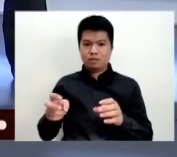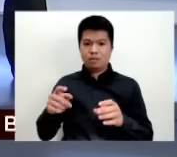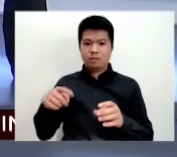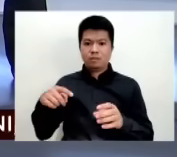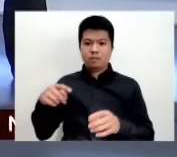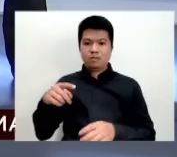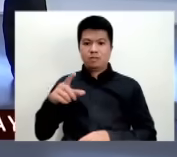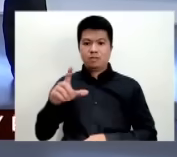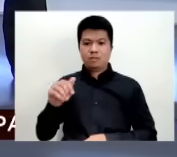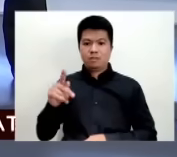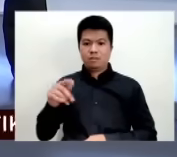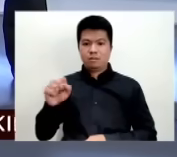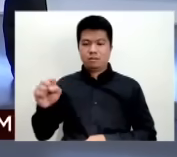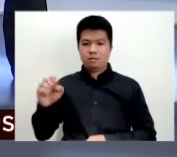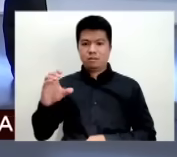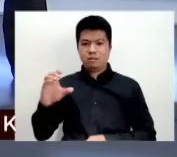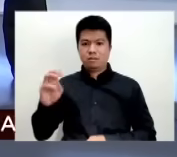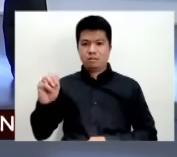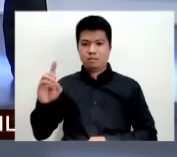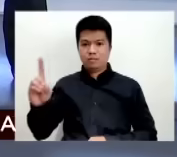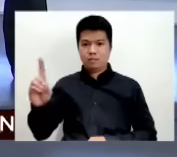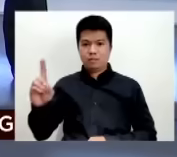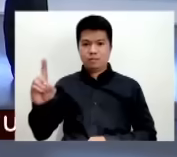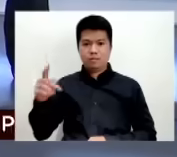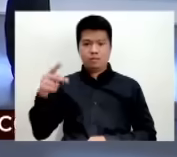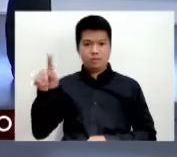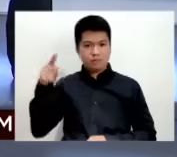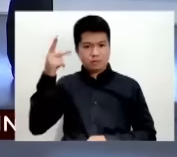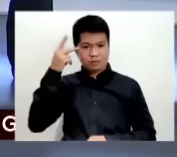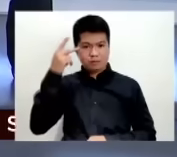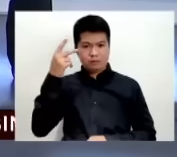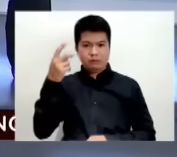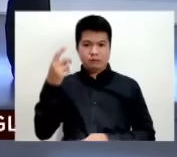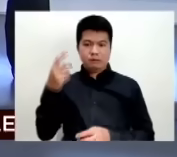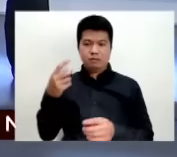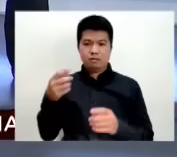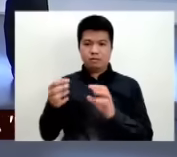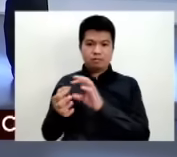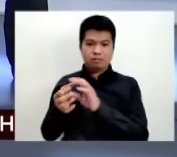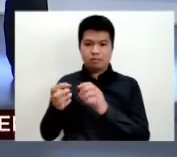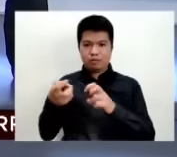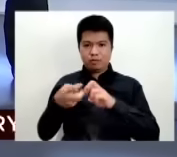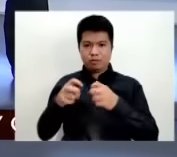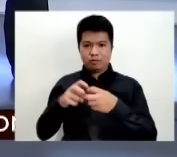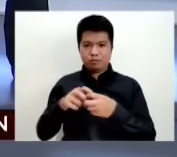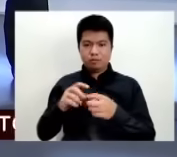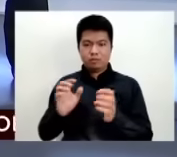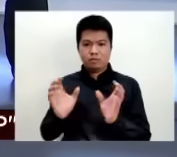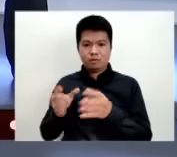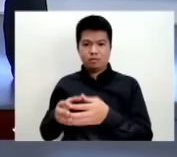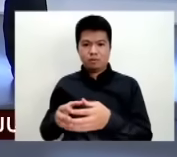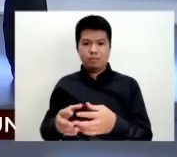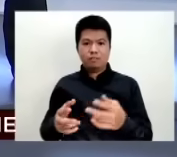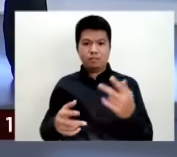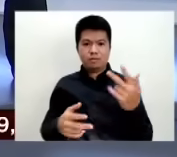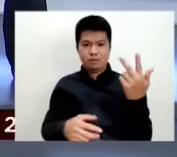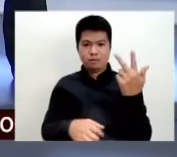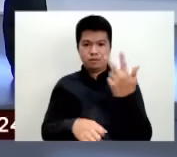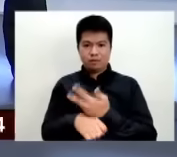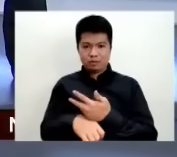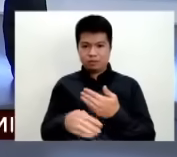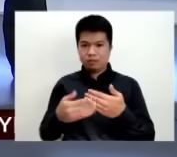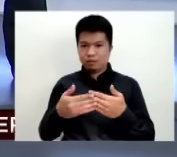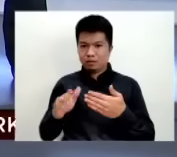Duterte dahil sa umanoy political toxicity sa partido matapos naman ang tatlong araw nag-post si sar Duterte sa